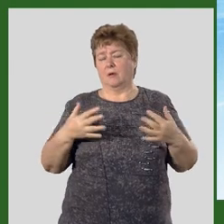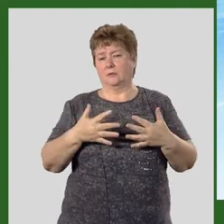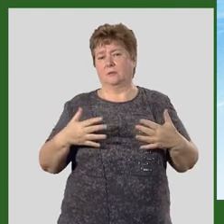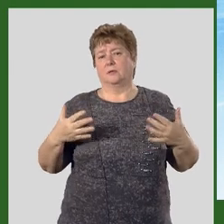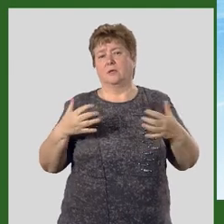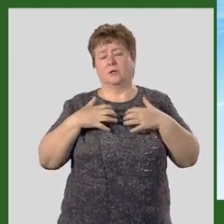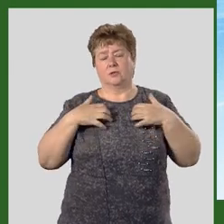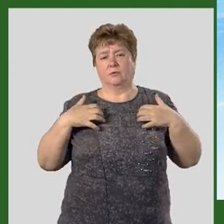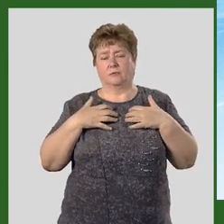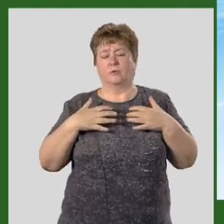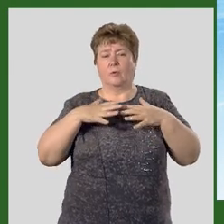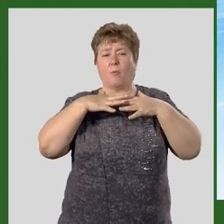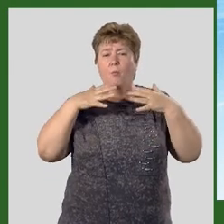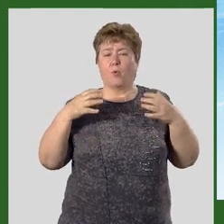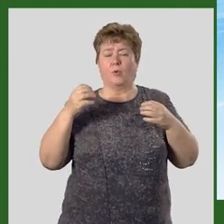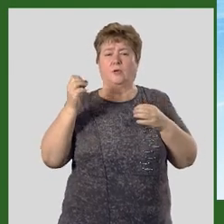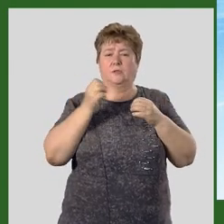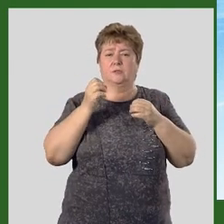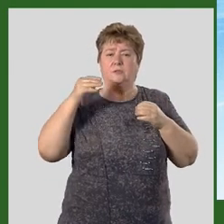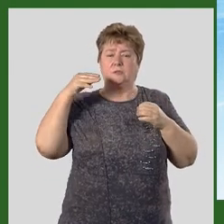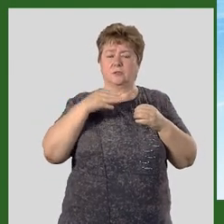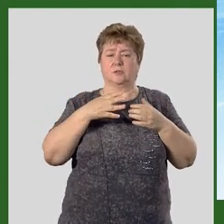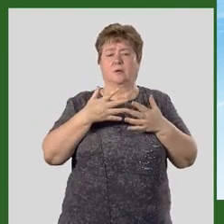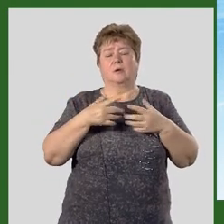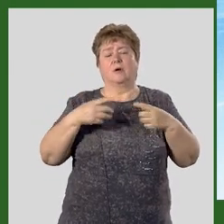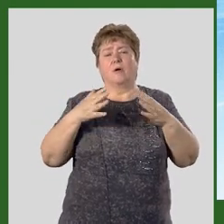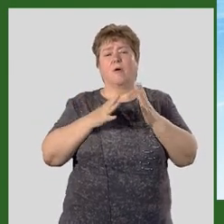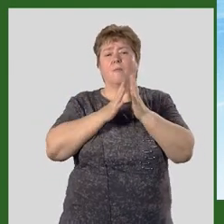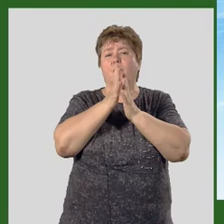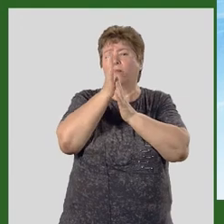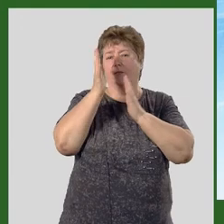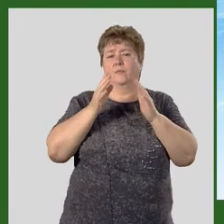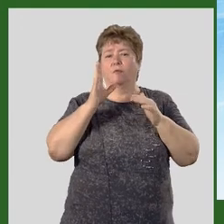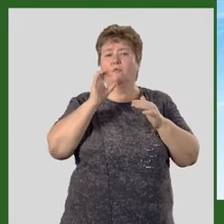животных и более 10 тысяч видов водорослей.